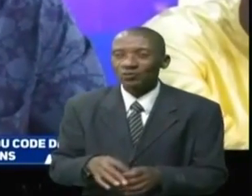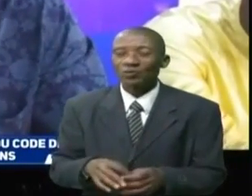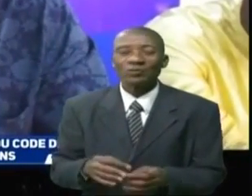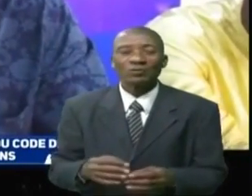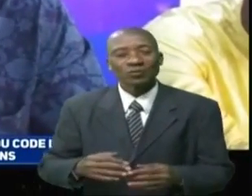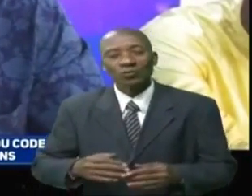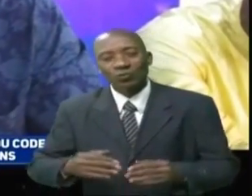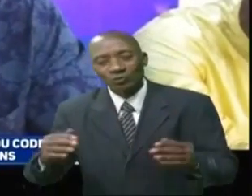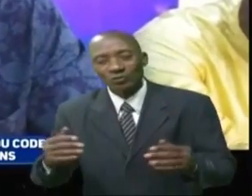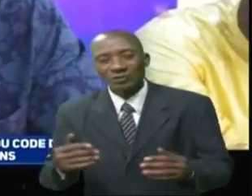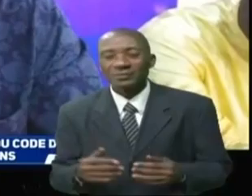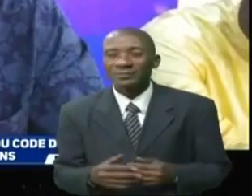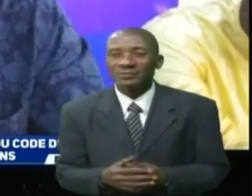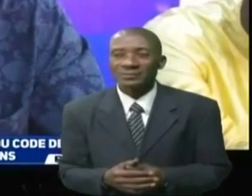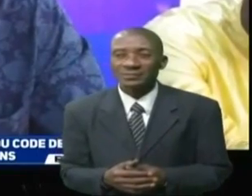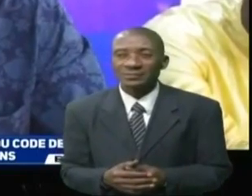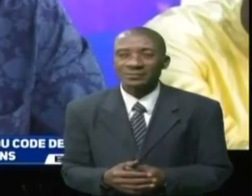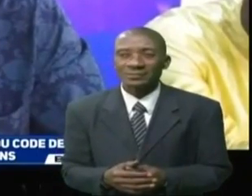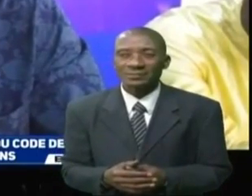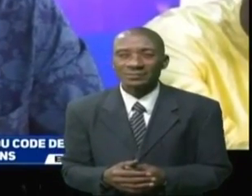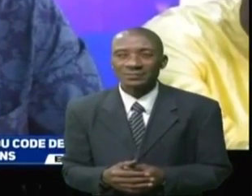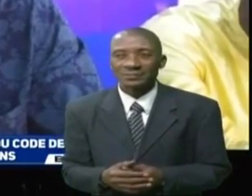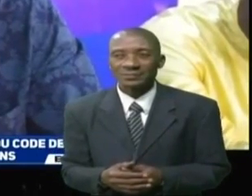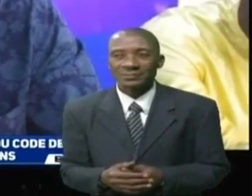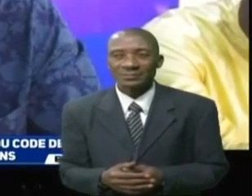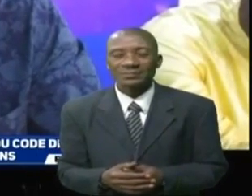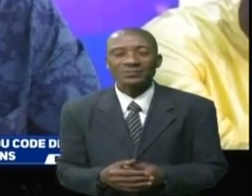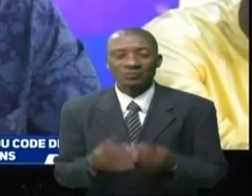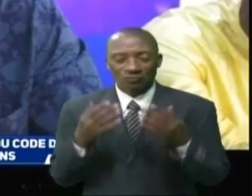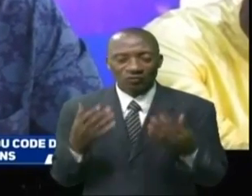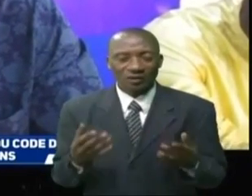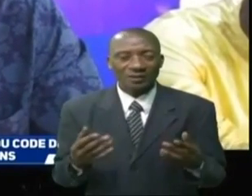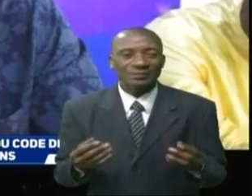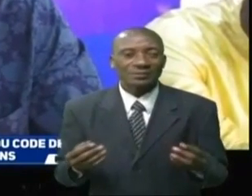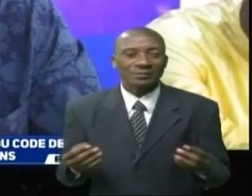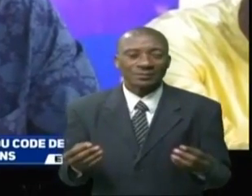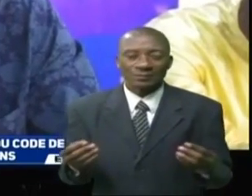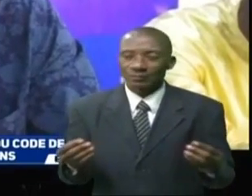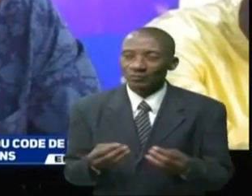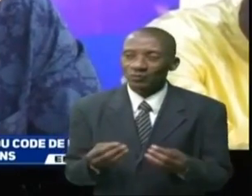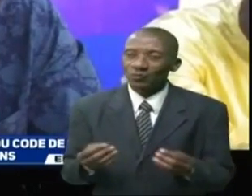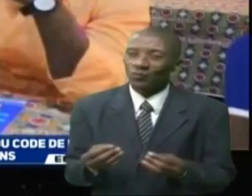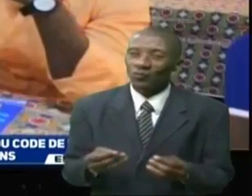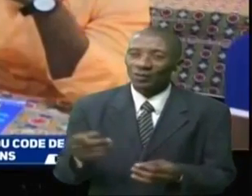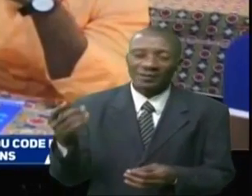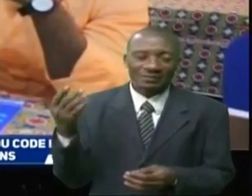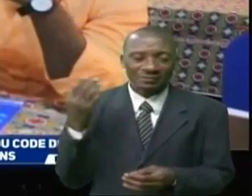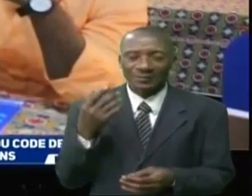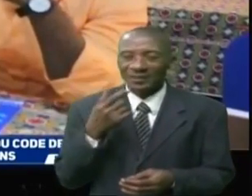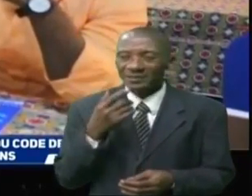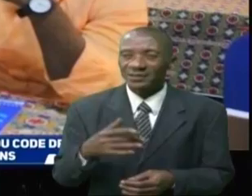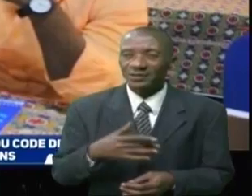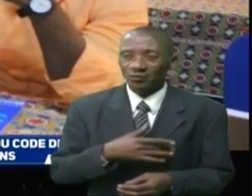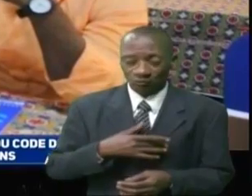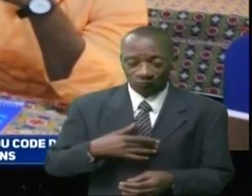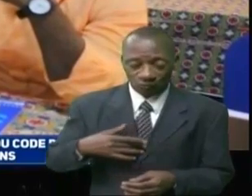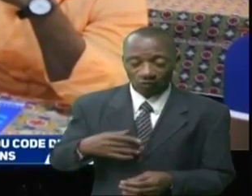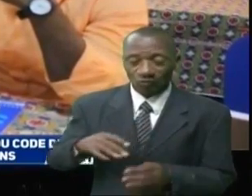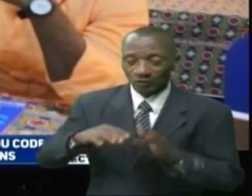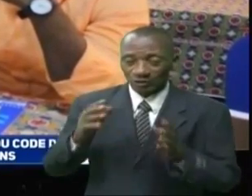au nom de Son Excellence, Monsieur le Président de la CENI, je déclare